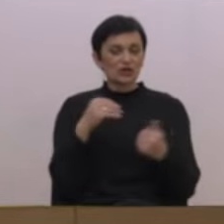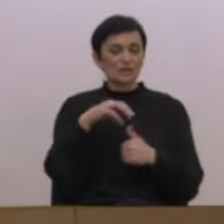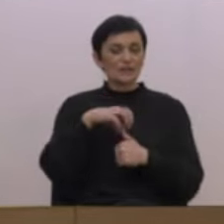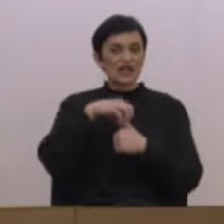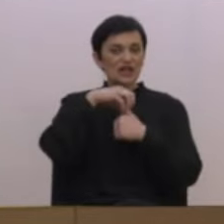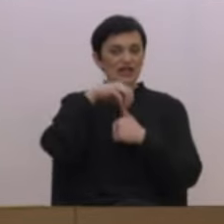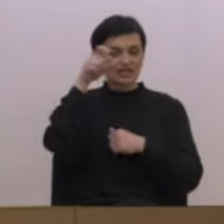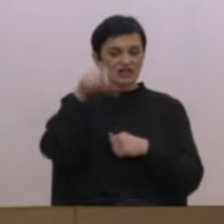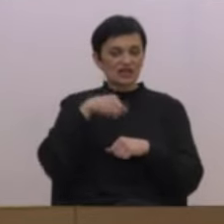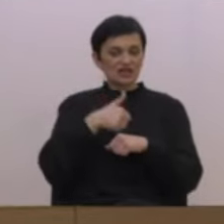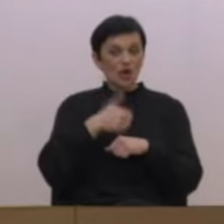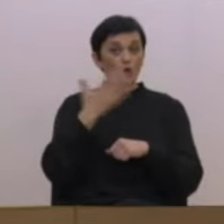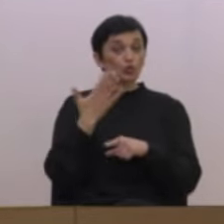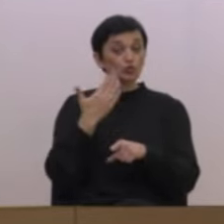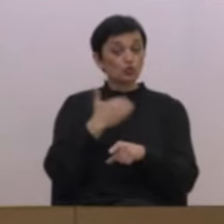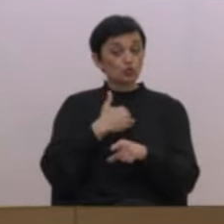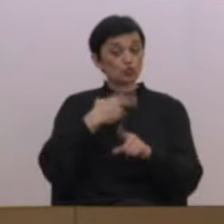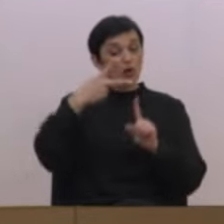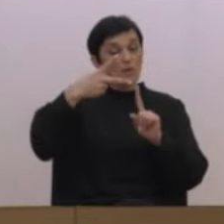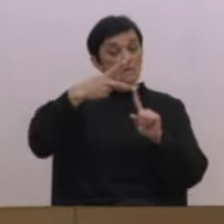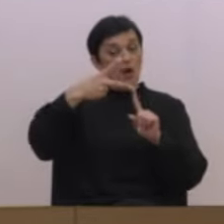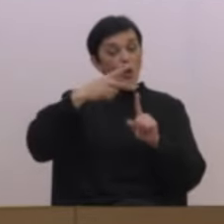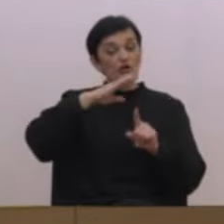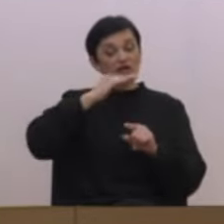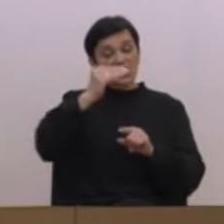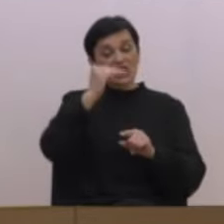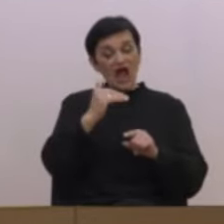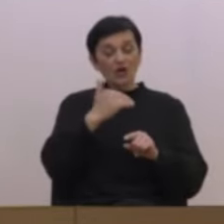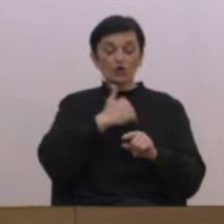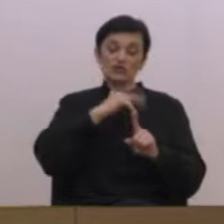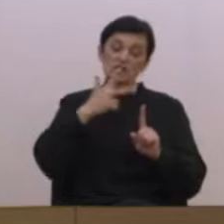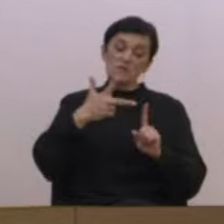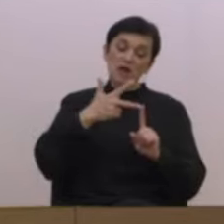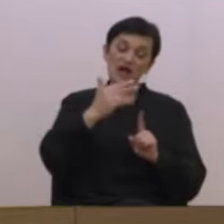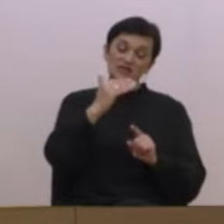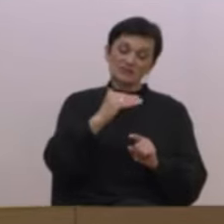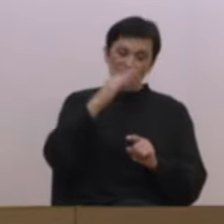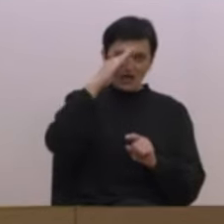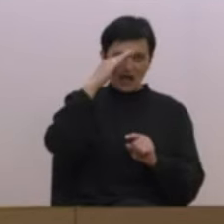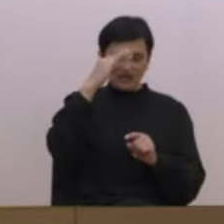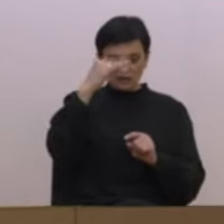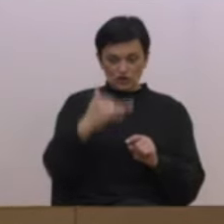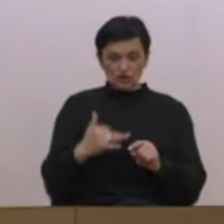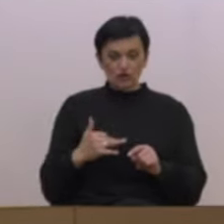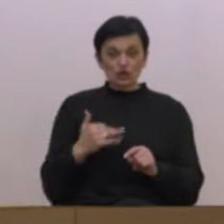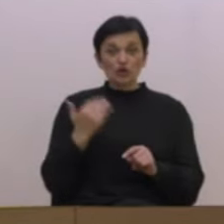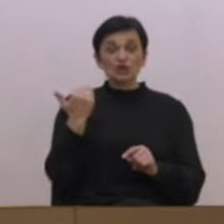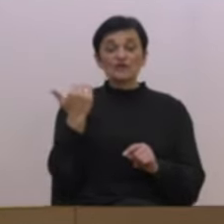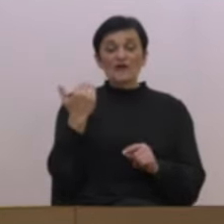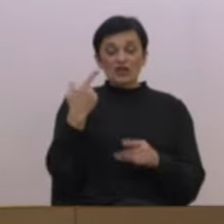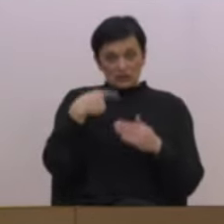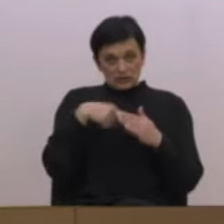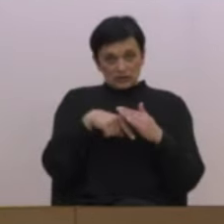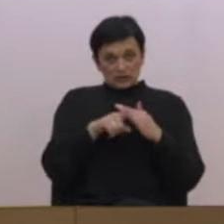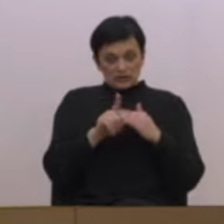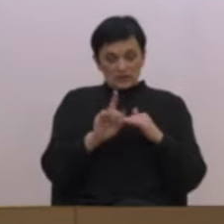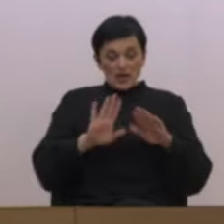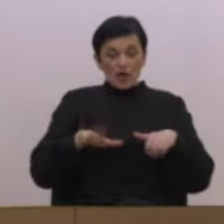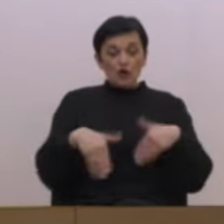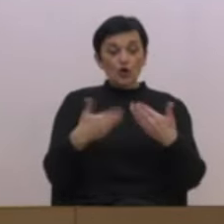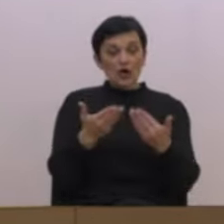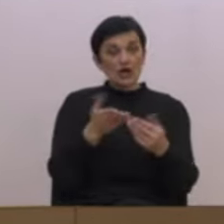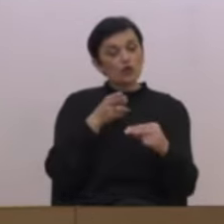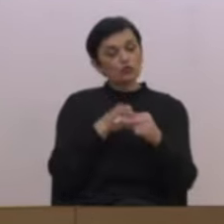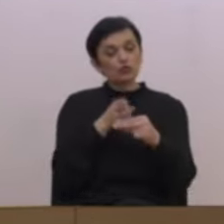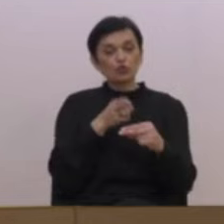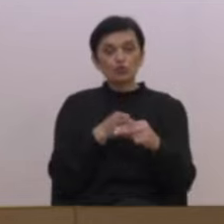ლიდერშიფი, ანუ თუ უნდათ ყოველი მეორე ქალი იყოს, თუ უნდათ ყოველი მესამე იყოს კაცი და ასე შემდეგ. თქვენს მიერ შემოთავაზებული ცვლილებები უშლის თუ